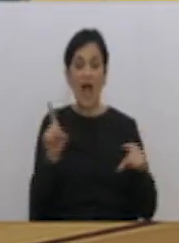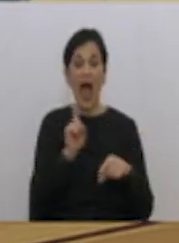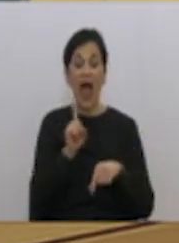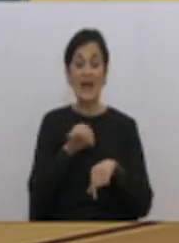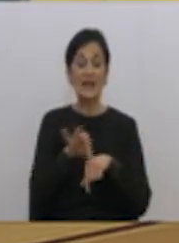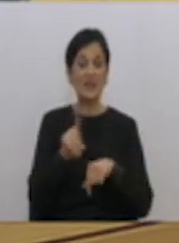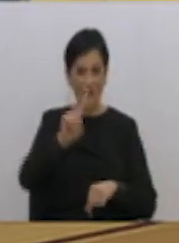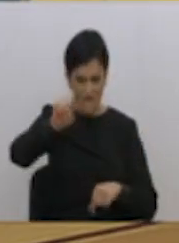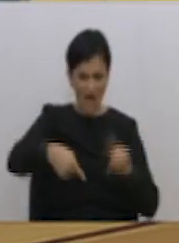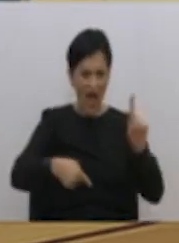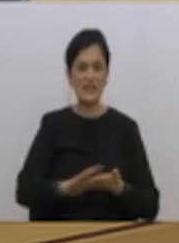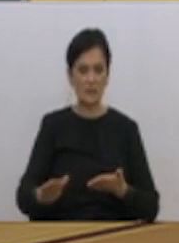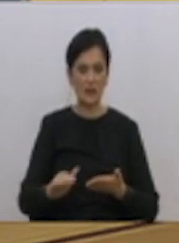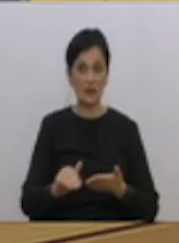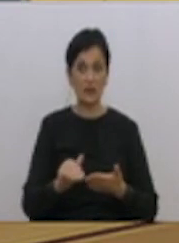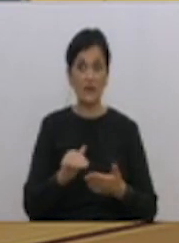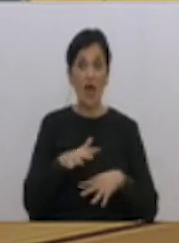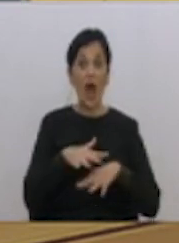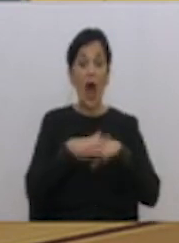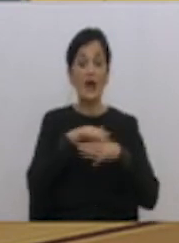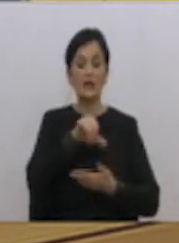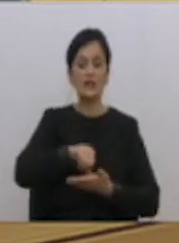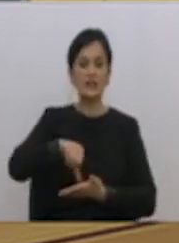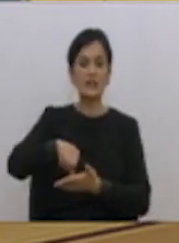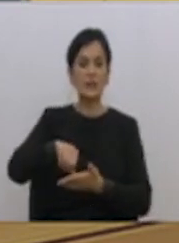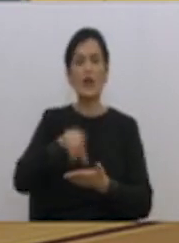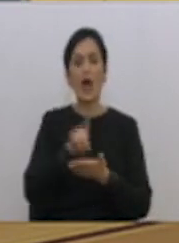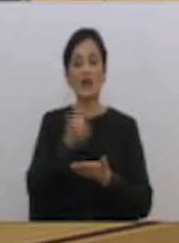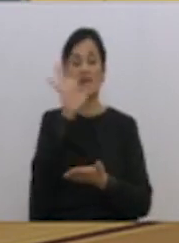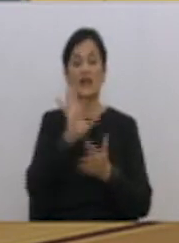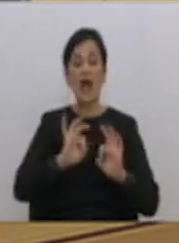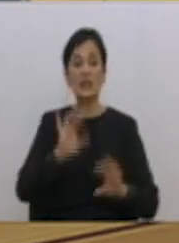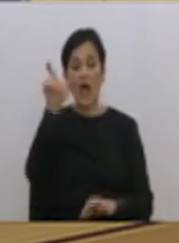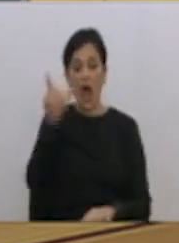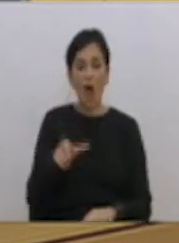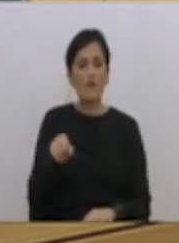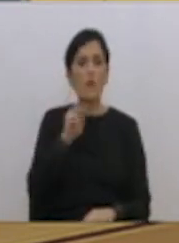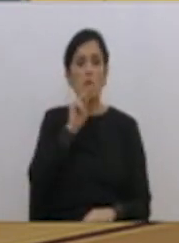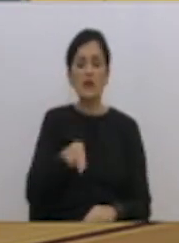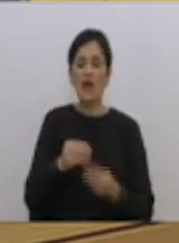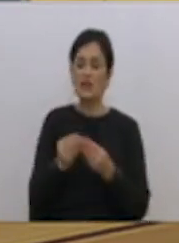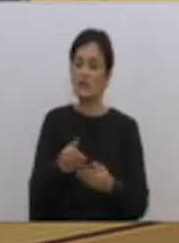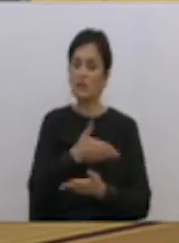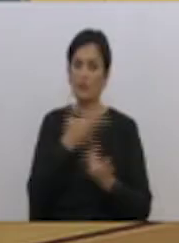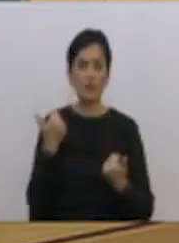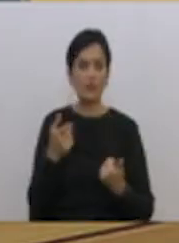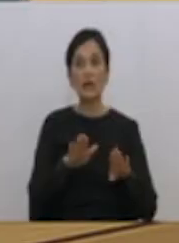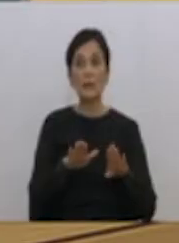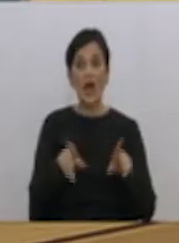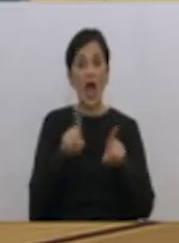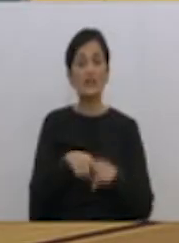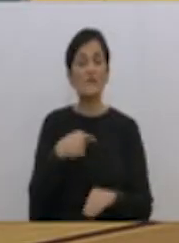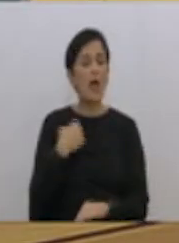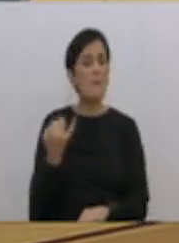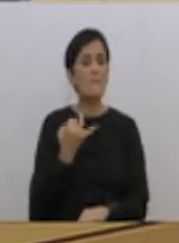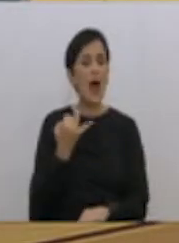არა, ვალდებულები ხართ იძალადოთ. აქციაზე მყოფ არც ამ განცხადების ავტორს არ აქვს ბრალი წარდგენილი ძალადობის ახალისებისთვის.“